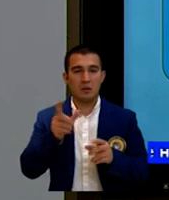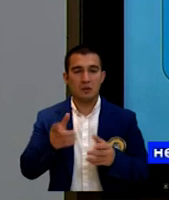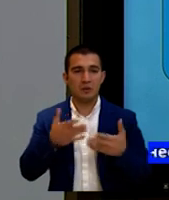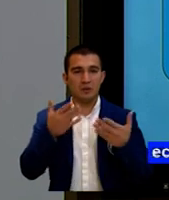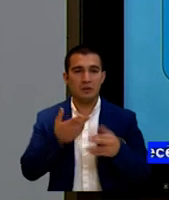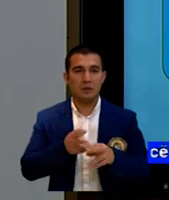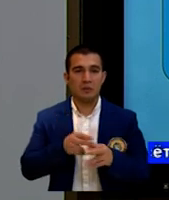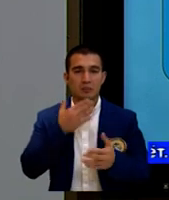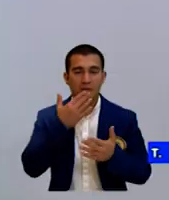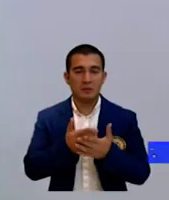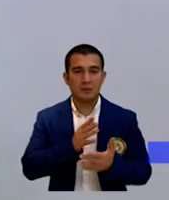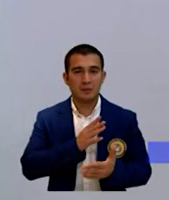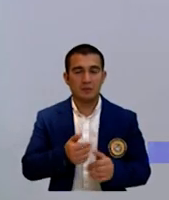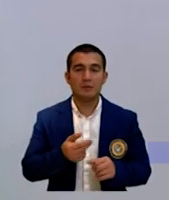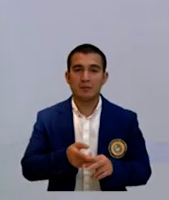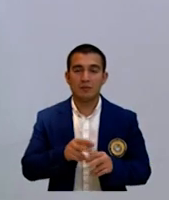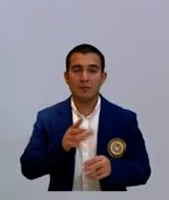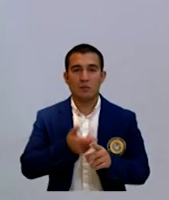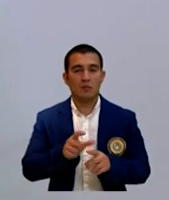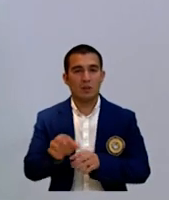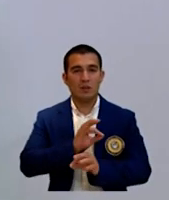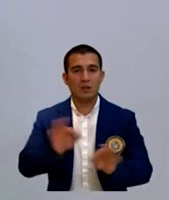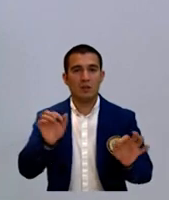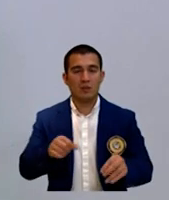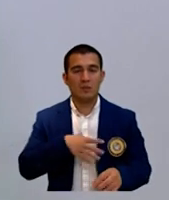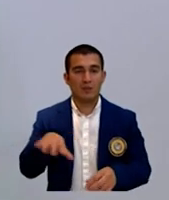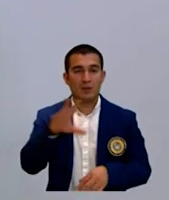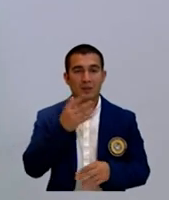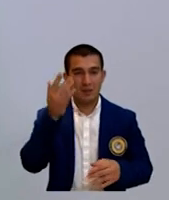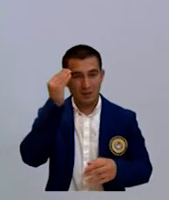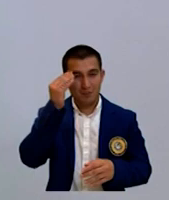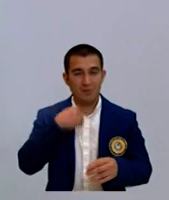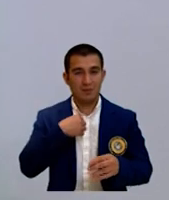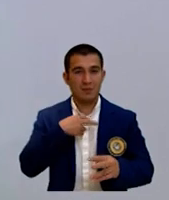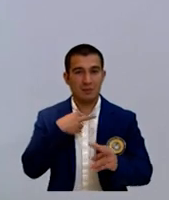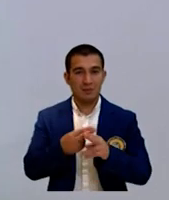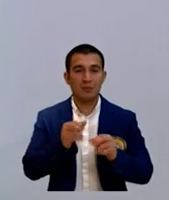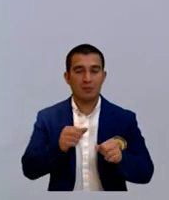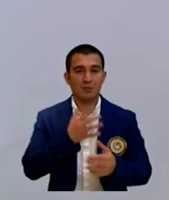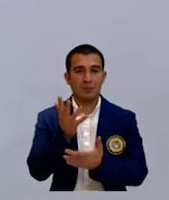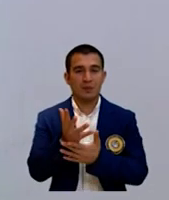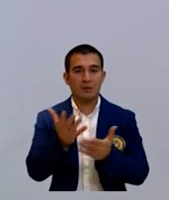tarzda bajargan bo'lsangiz, vazifani a'lo darajada bajargan bo'lasiz.